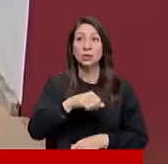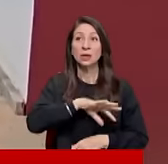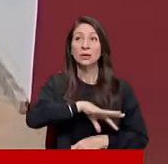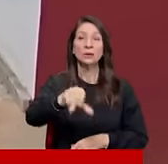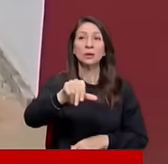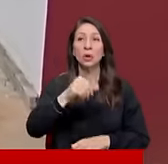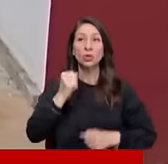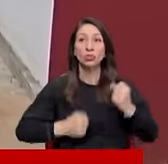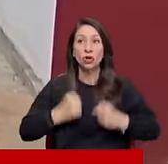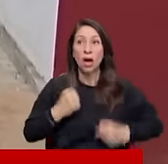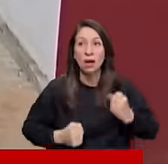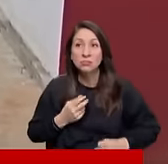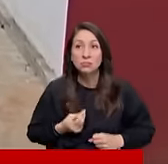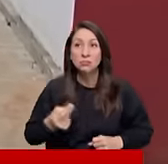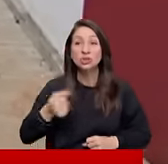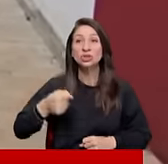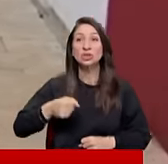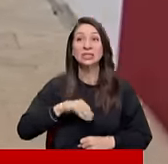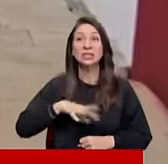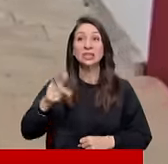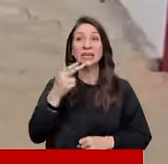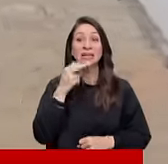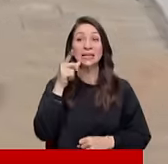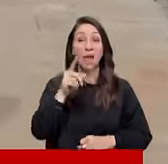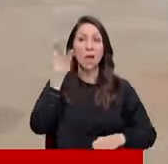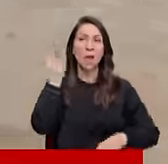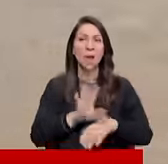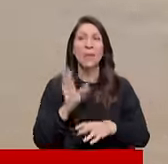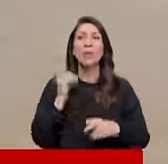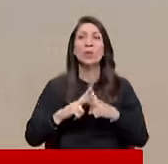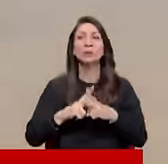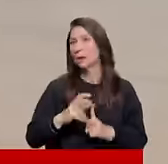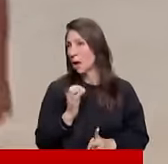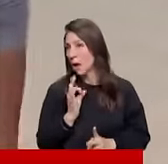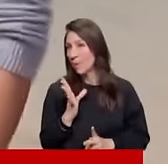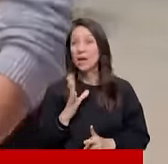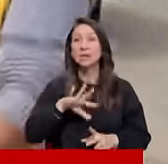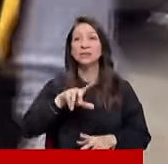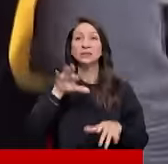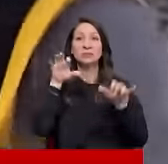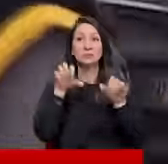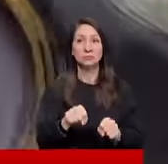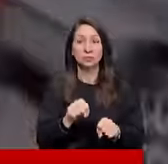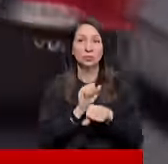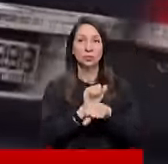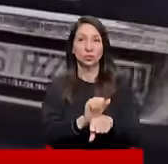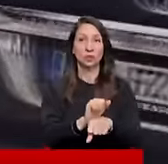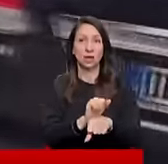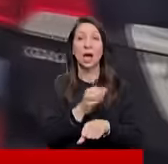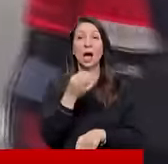alan hırsız koşarak kaçtı. Çantası çalınan kadın da hemen polise haber verdi. Hırsız yakalandı,